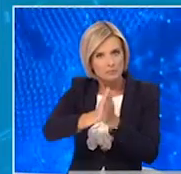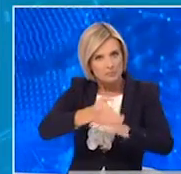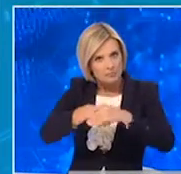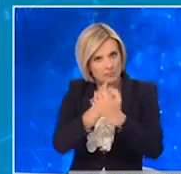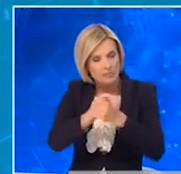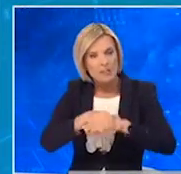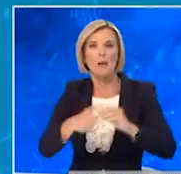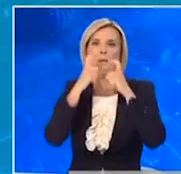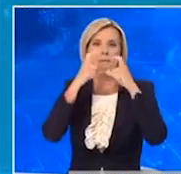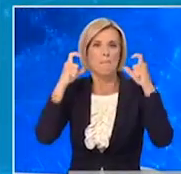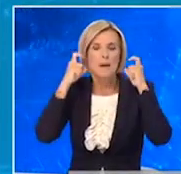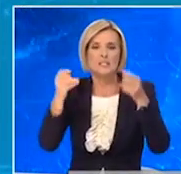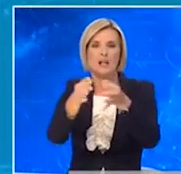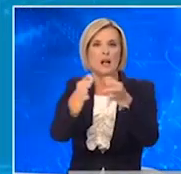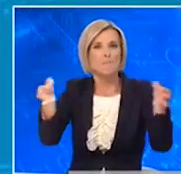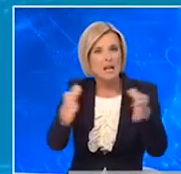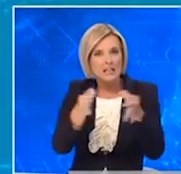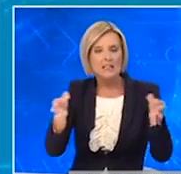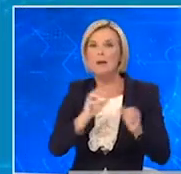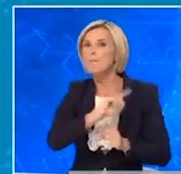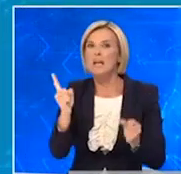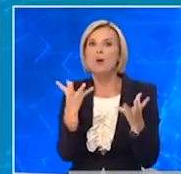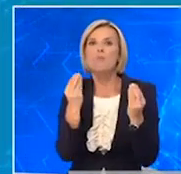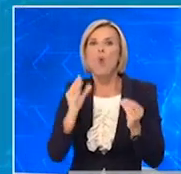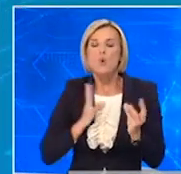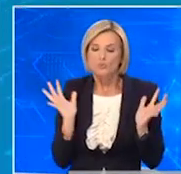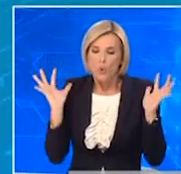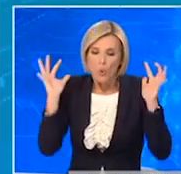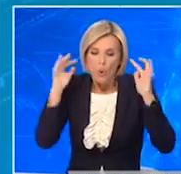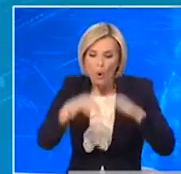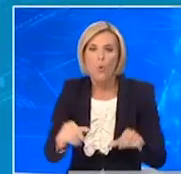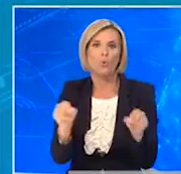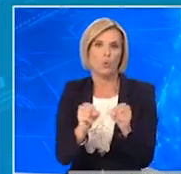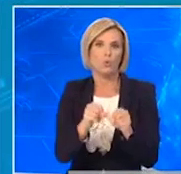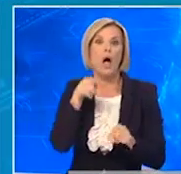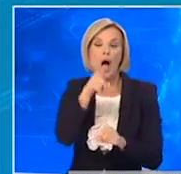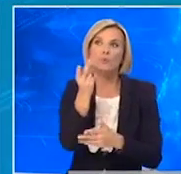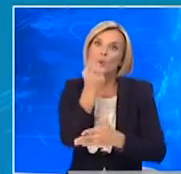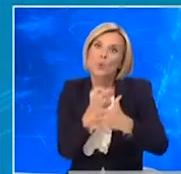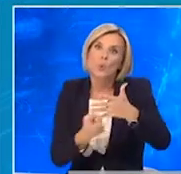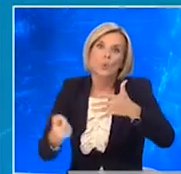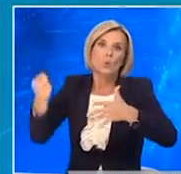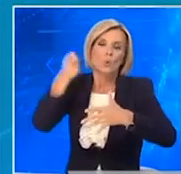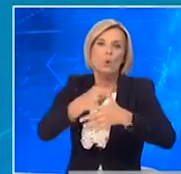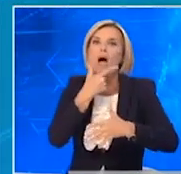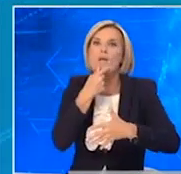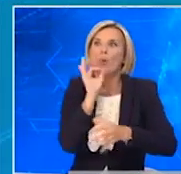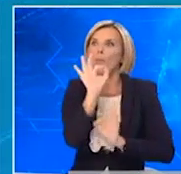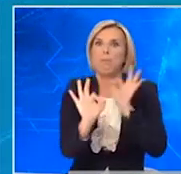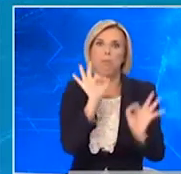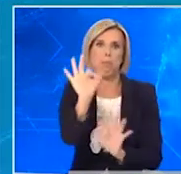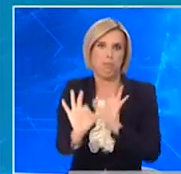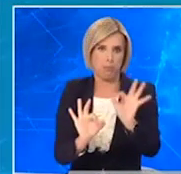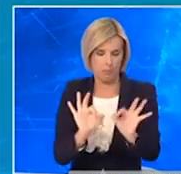και υγιεινής και αποφεύγουμε συναθρήσεις και άσκοπα φαινόμενα συγχρονισμού που ευνοούν ιδιαίτερα τη διασπορά του ιού.